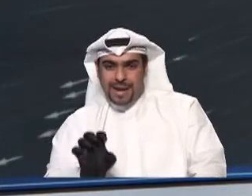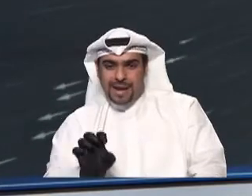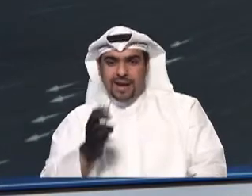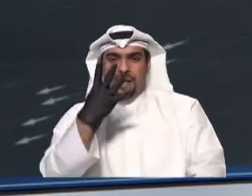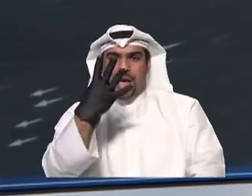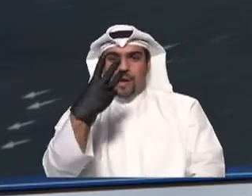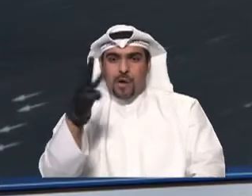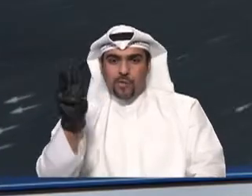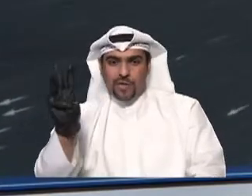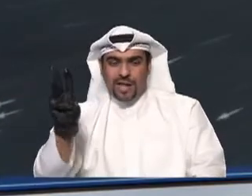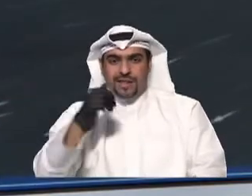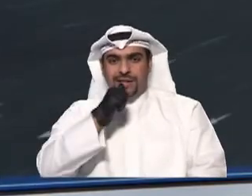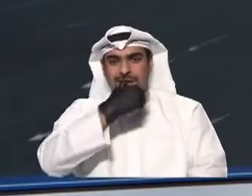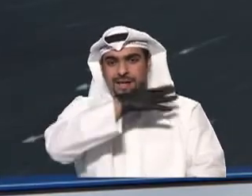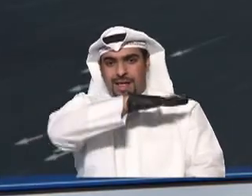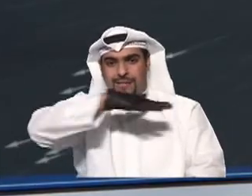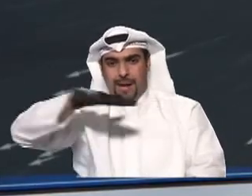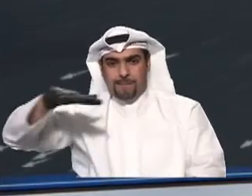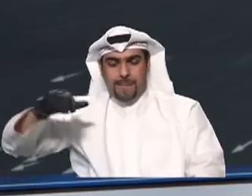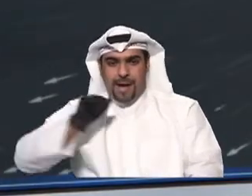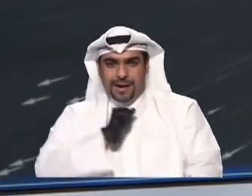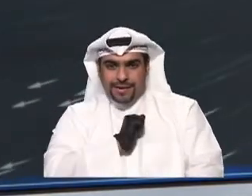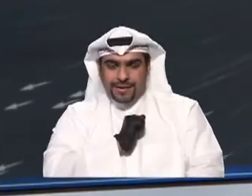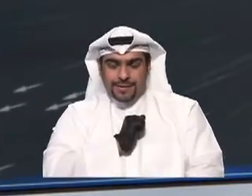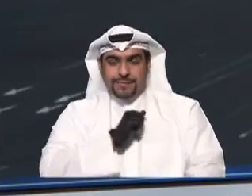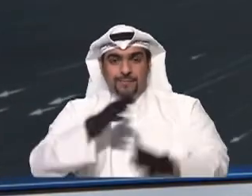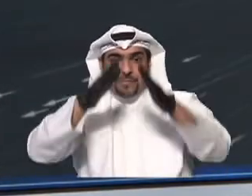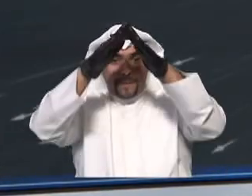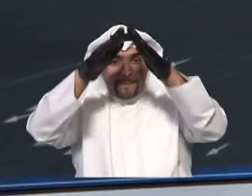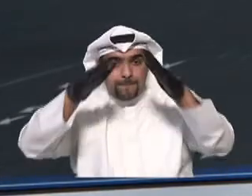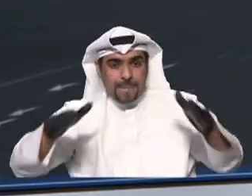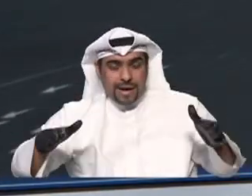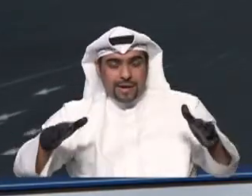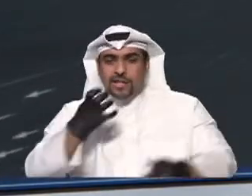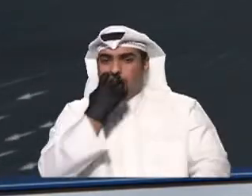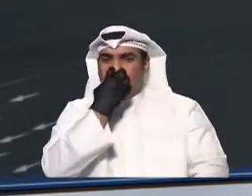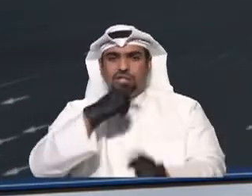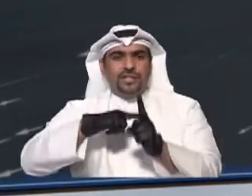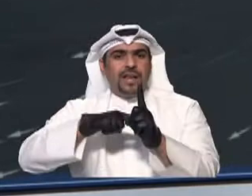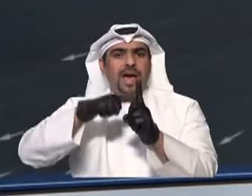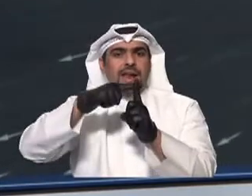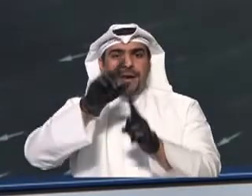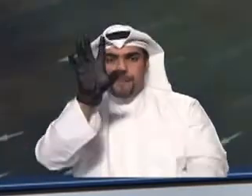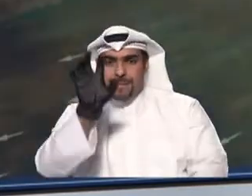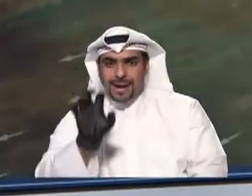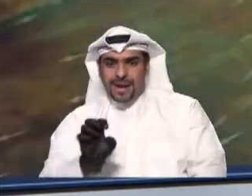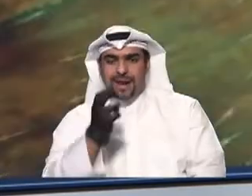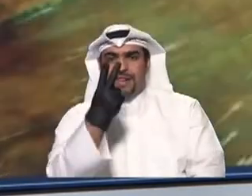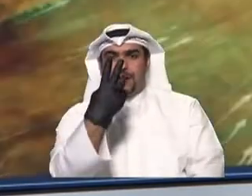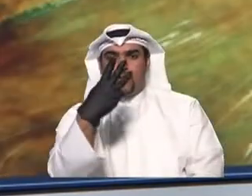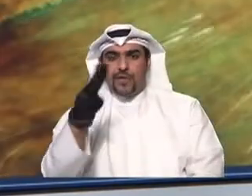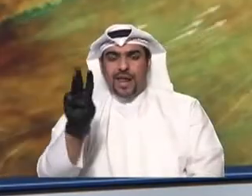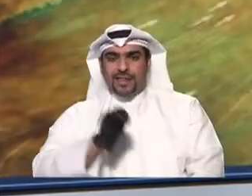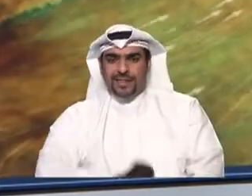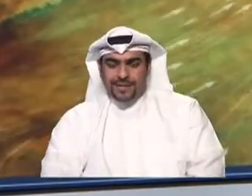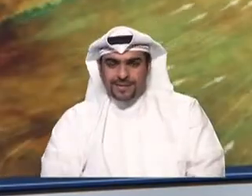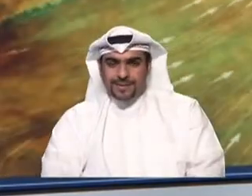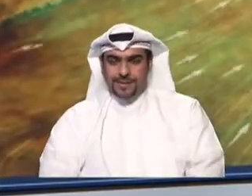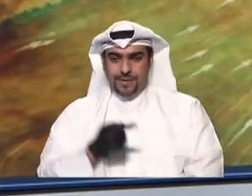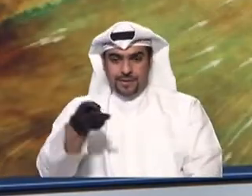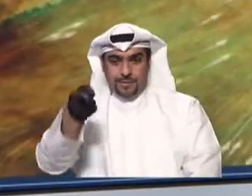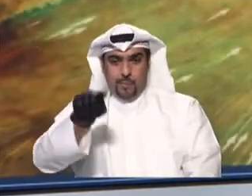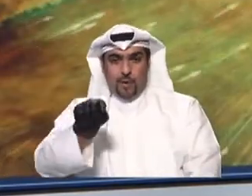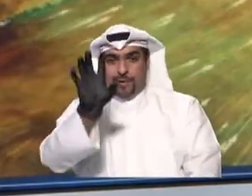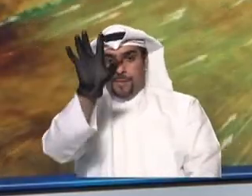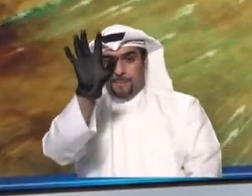على المناطق الساحلية. بالنسبة للمناطق الغربية من البلاد السالمة الشقاية قد تصل إلى 32 درجة مئوية. في مساء الغد